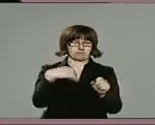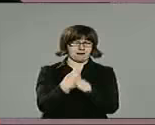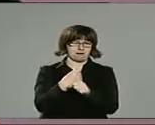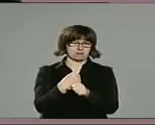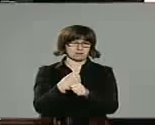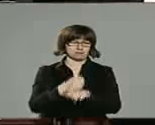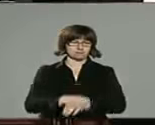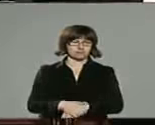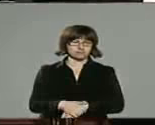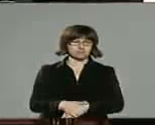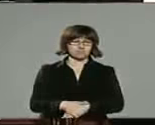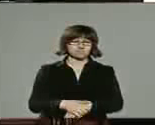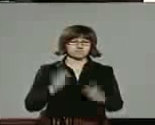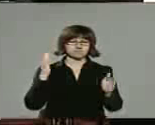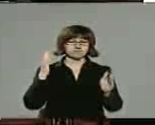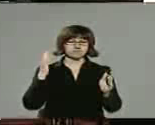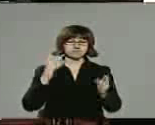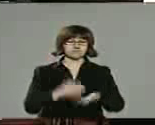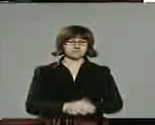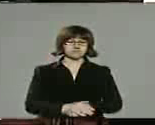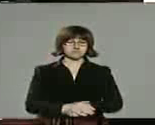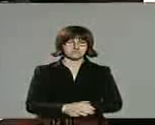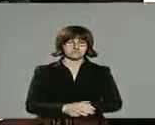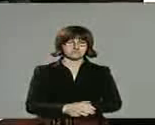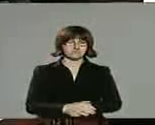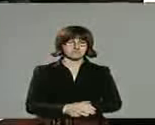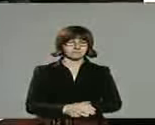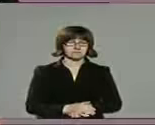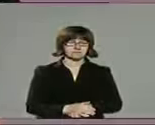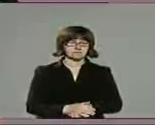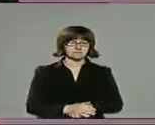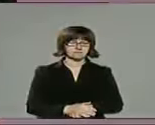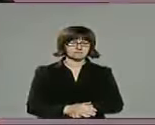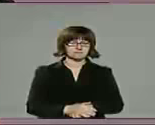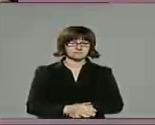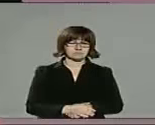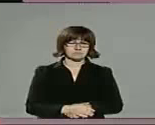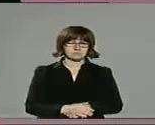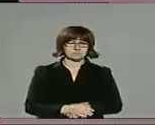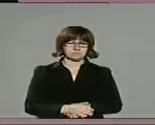mitmachen.